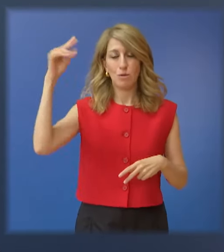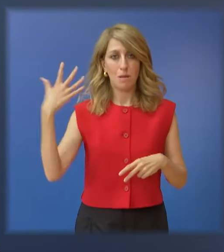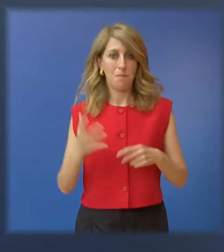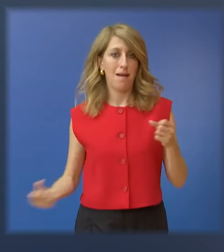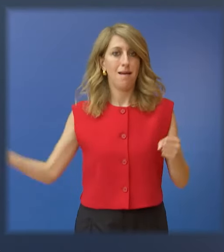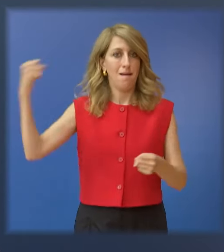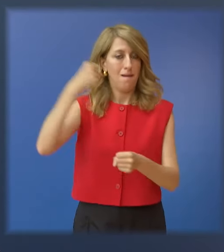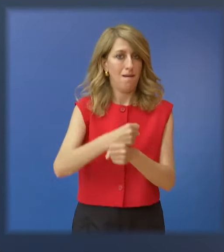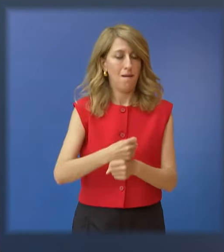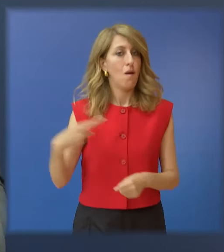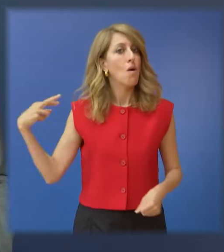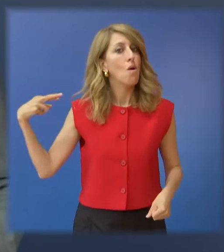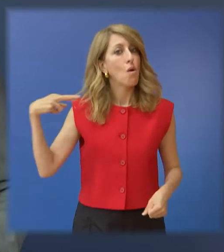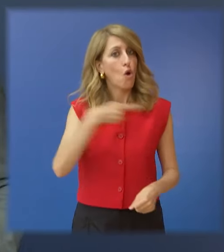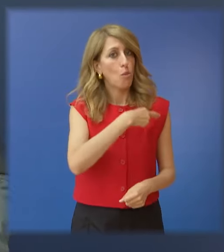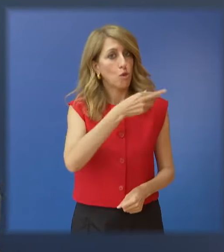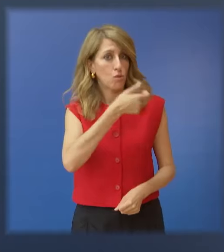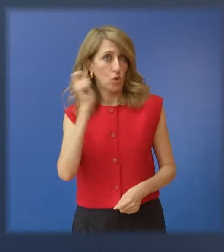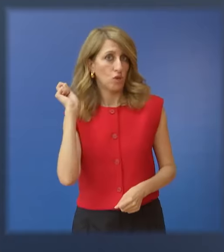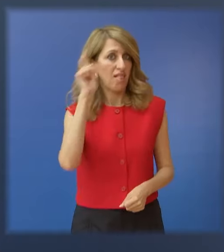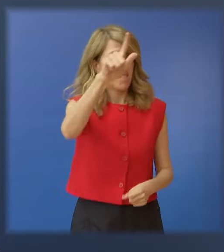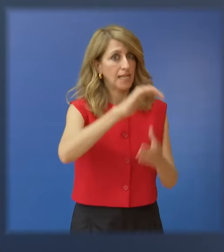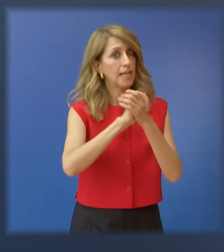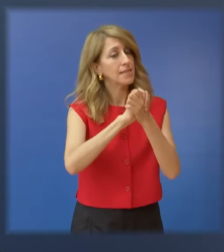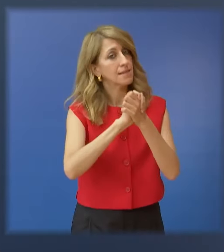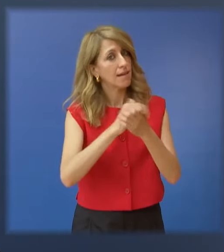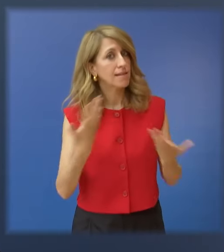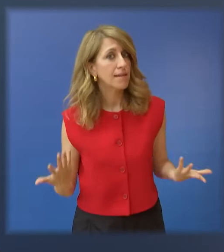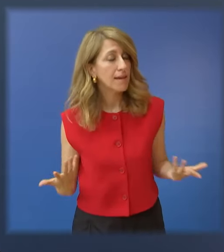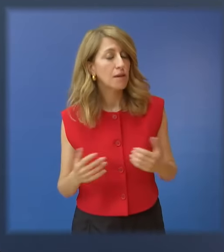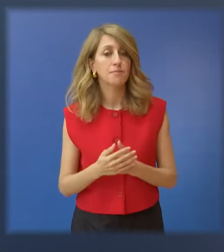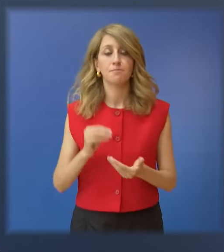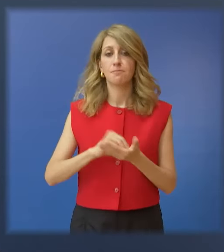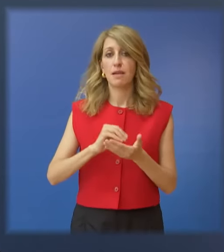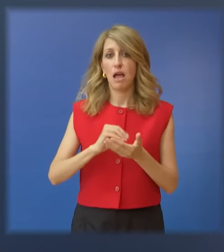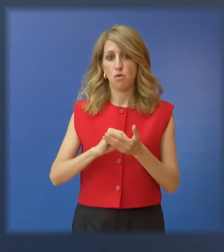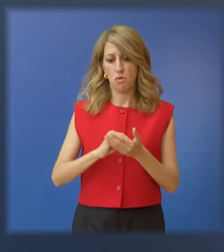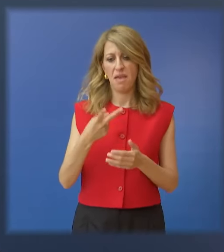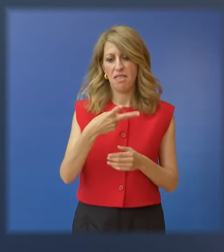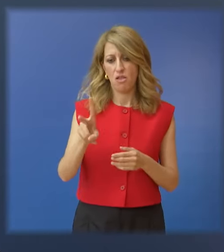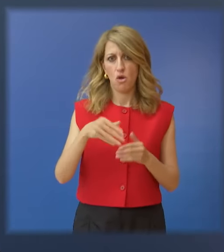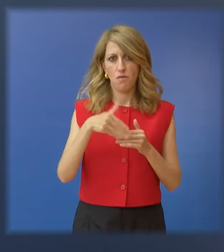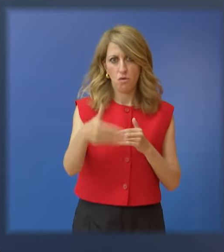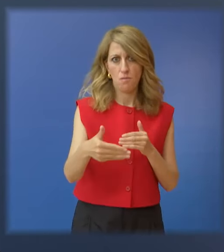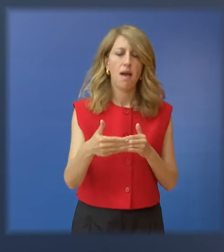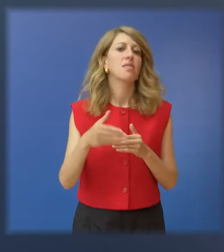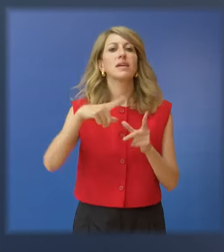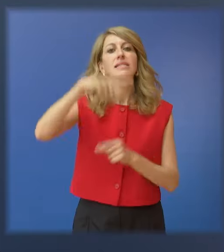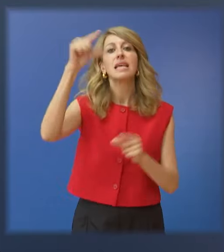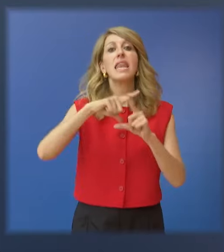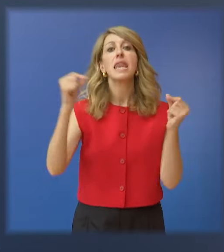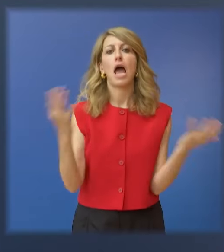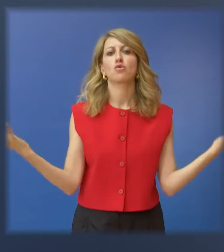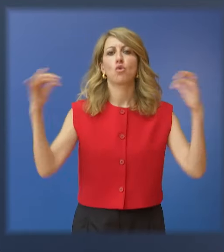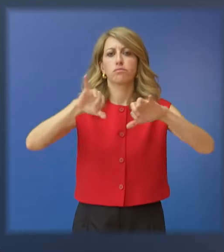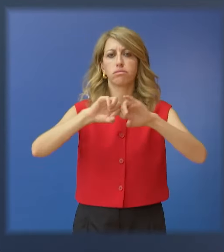στο νέο ομόλογο του και ένα δεύτερο ερώτημα ξέρω ότι έχουμε δύο εβδομάδες μέχρι τη σύνοδο του νατο είναι προγραμματισμένη κάποια